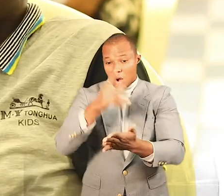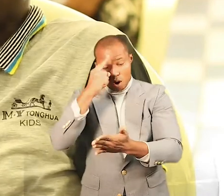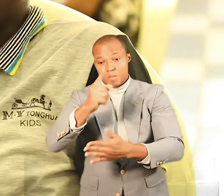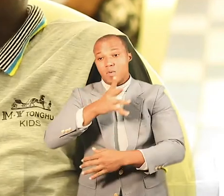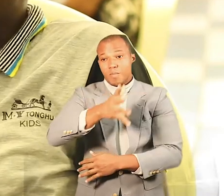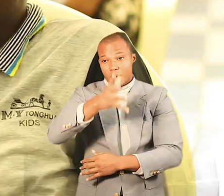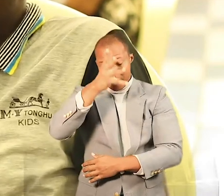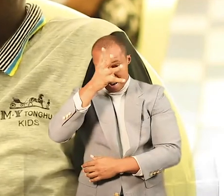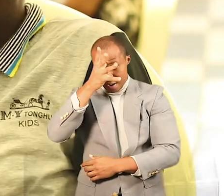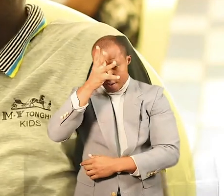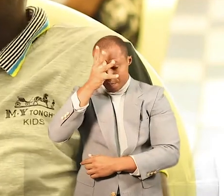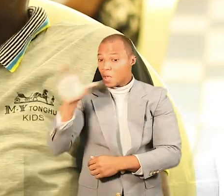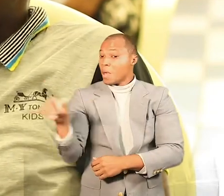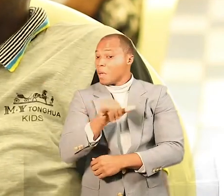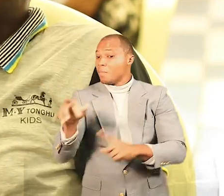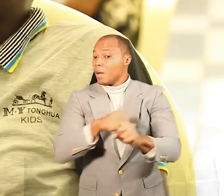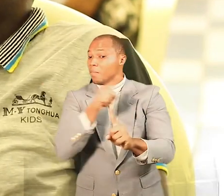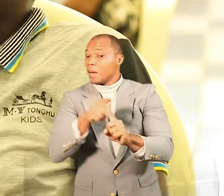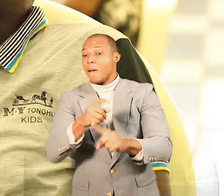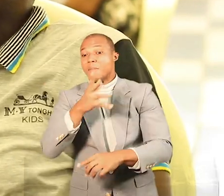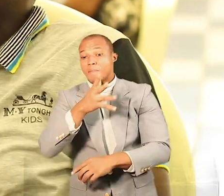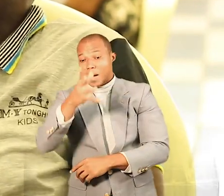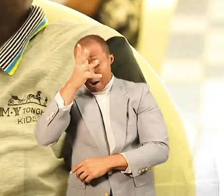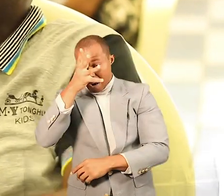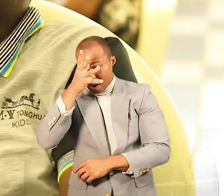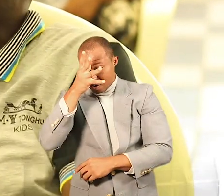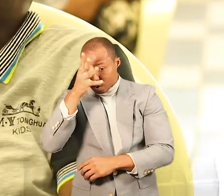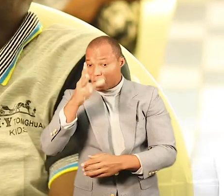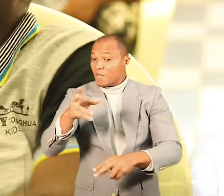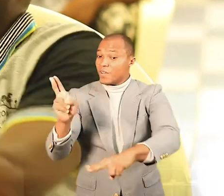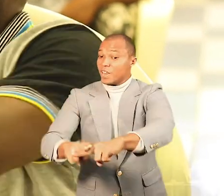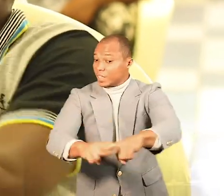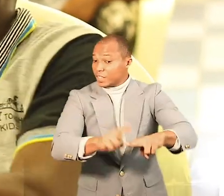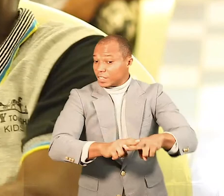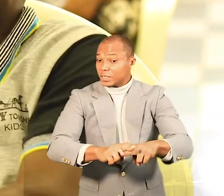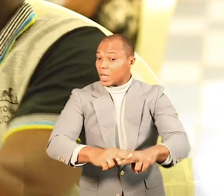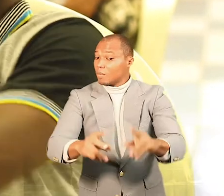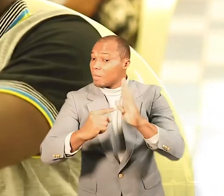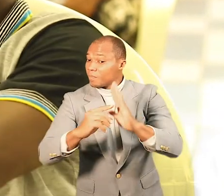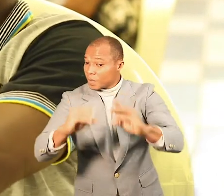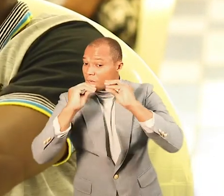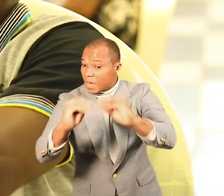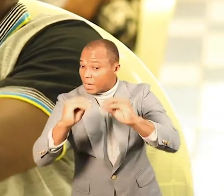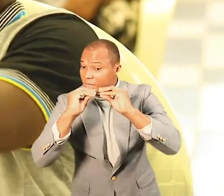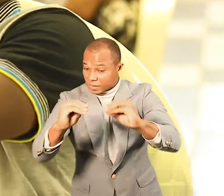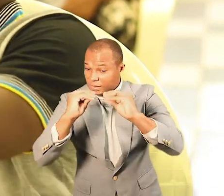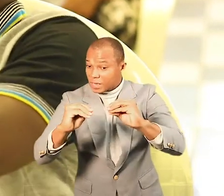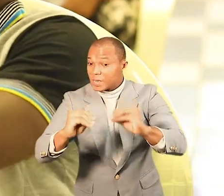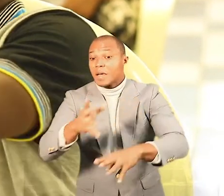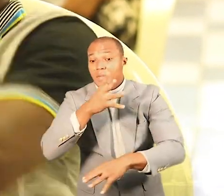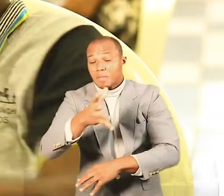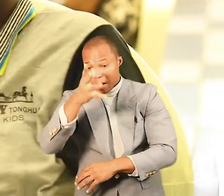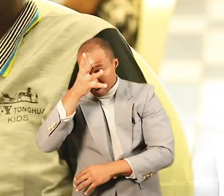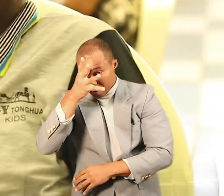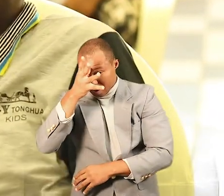Santio, fondamentalement l'école de Barbara. Parce que au moins, même les parents d'avion d'abord, une heure, deux heures, même